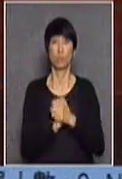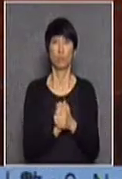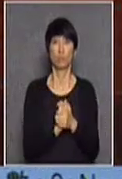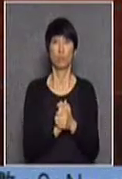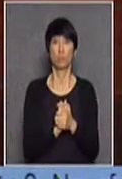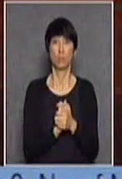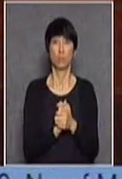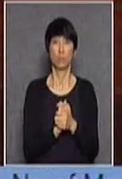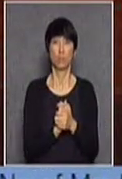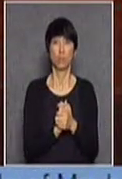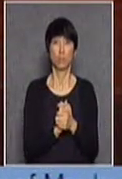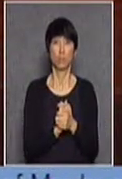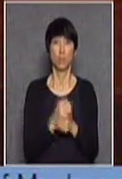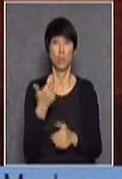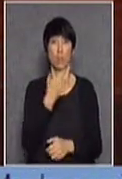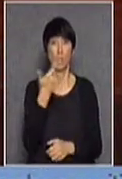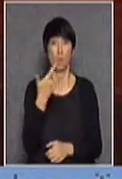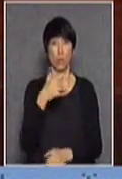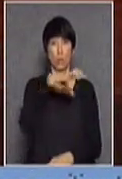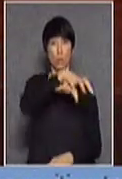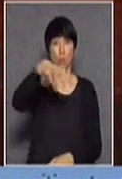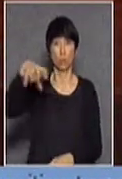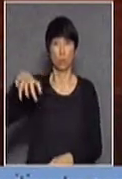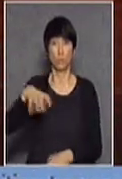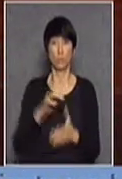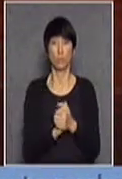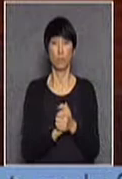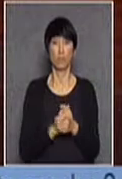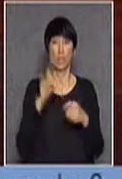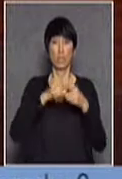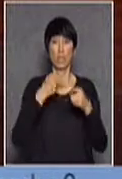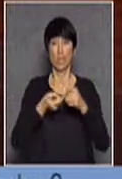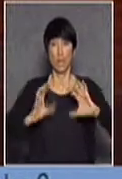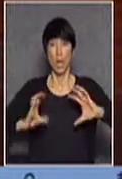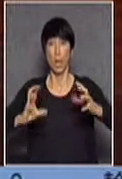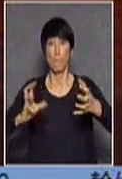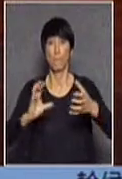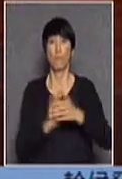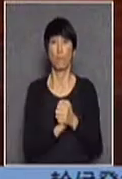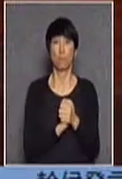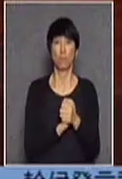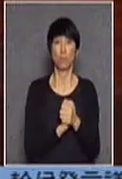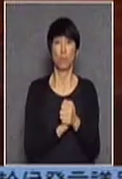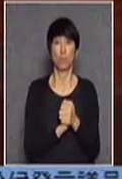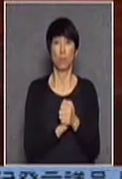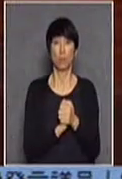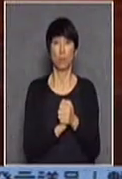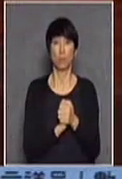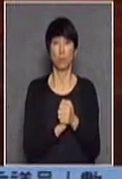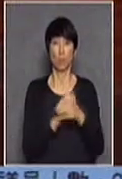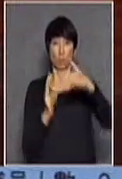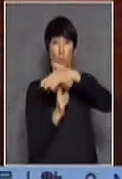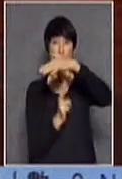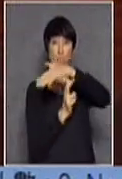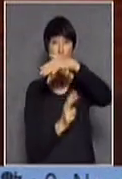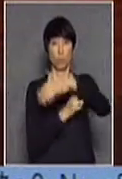是譬如很多地區有這個的什麼大埔墟啊，有這個什麼即墟鎮呢，是有一定的分歧。因